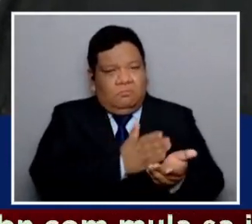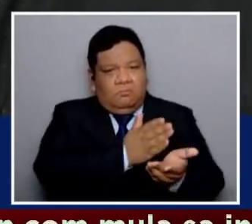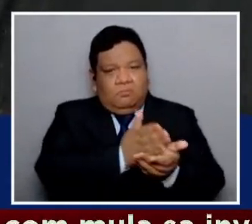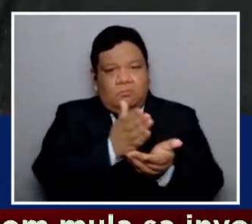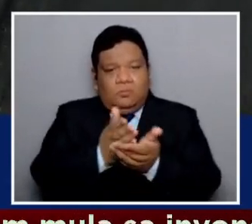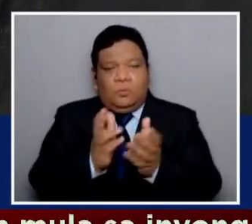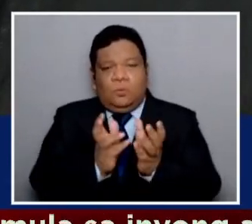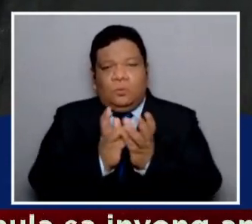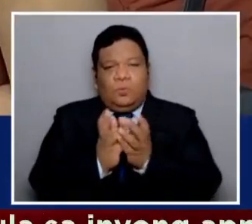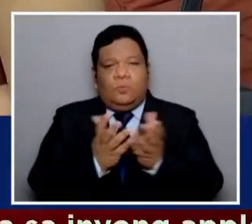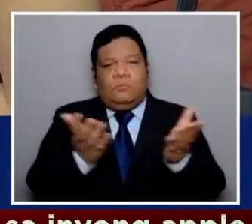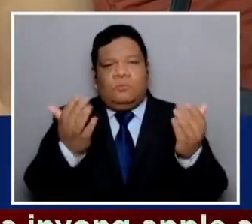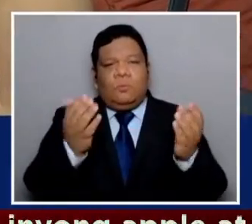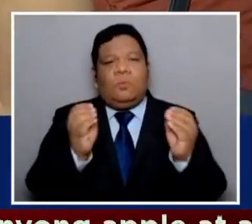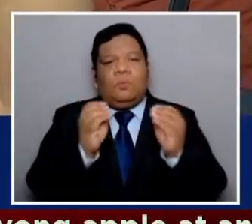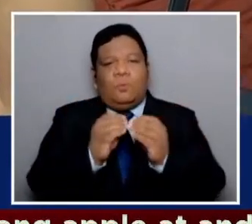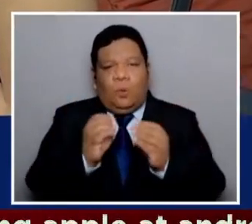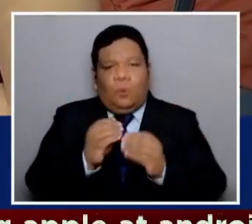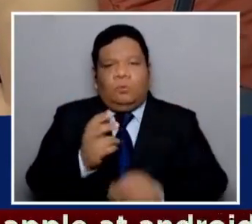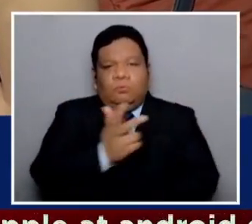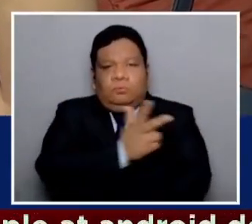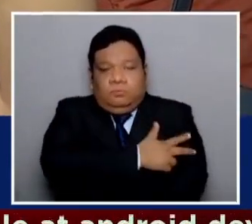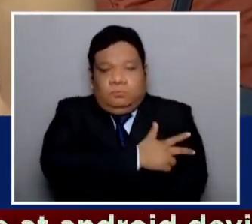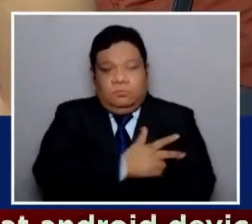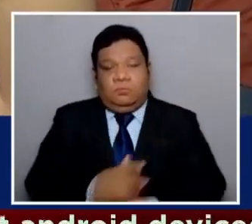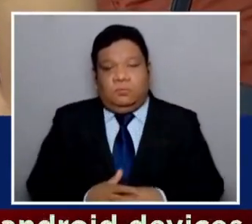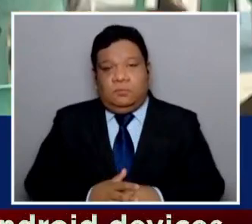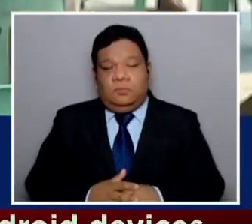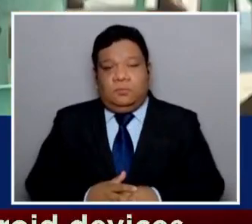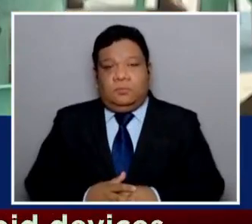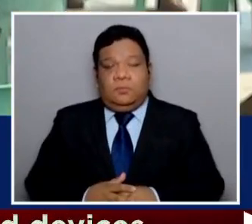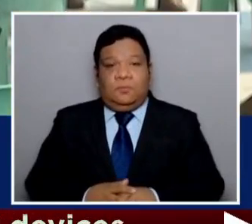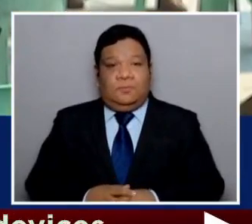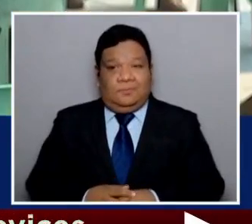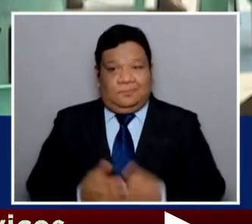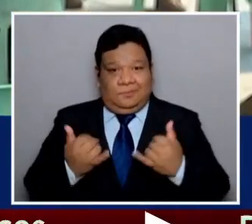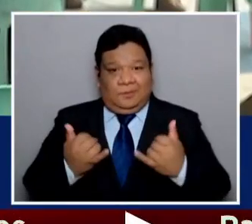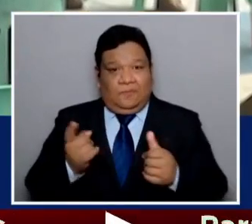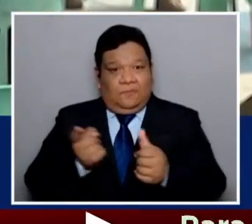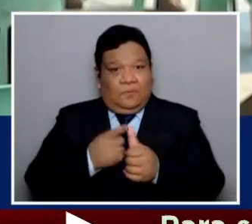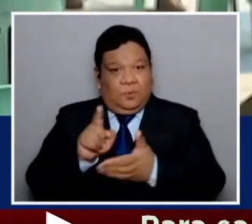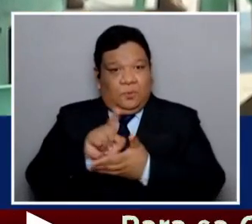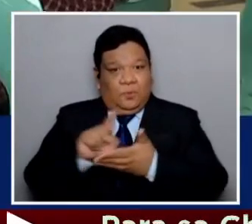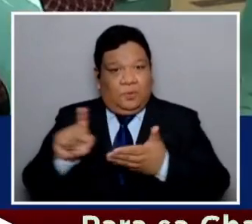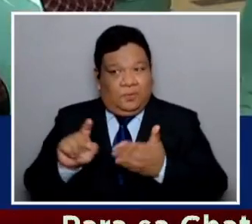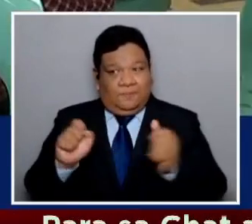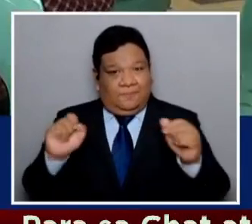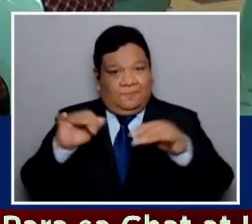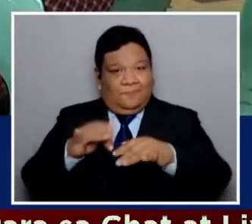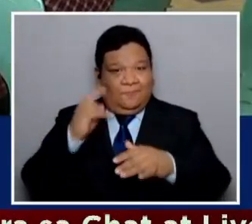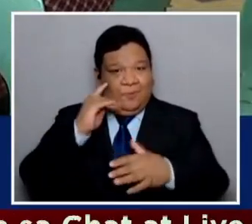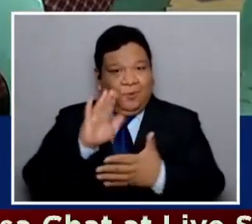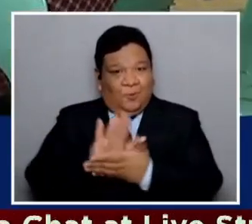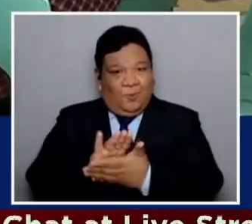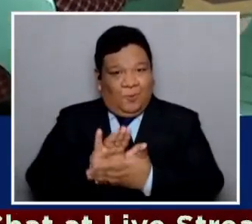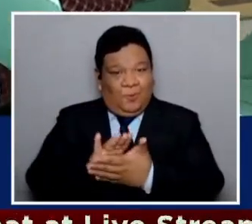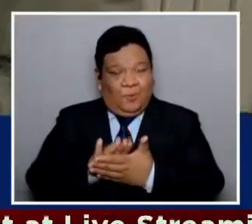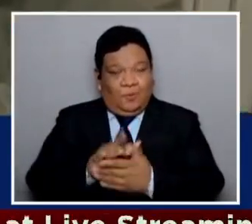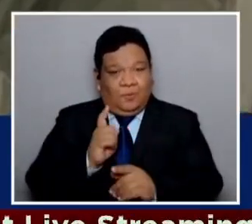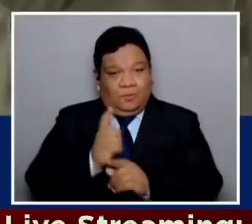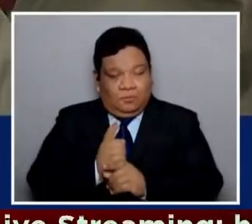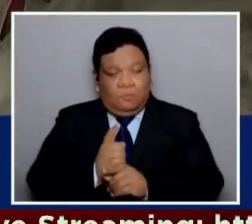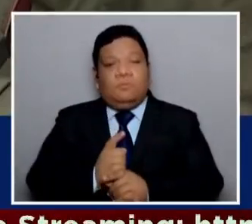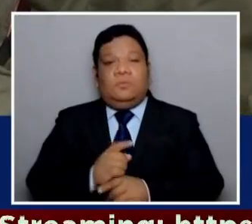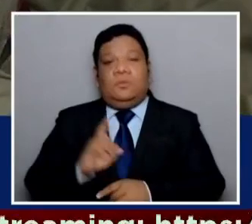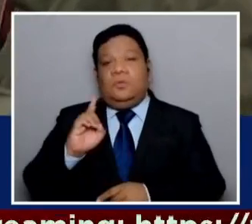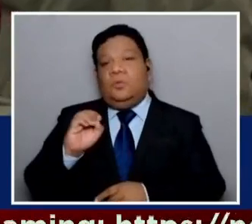Pilipinong na poprotektahan. Sa unang linggo ng face-to-face classes, dinala ng DOH ang bakunahan sa mismong mga paaralan.